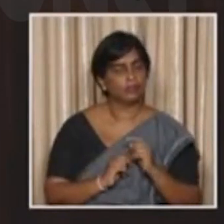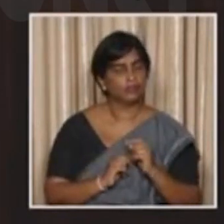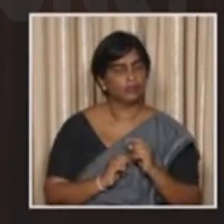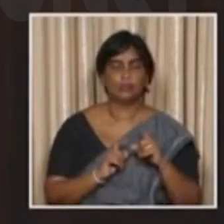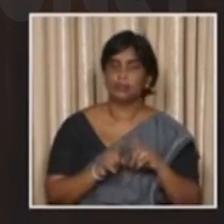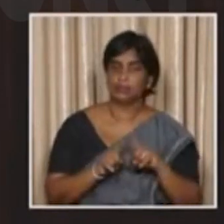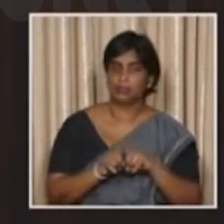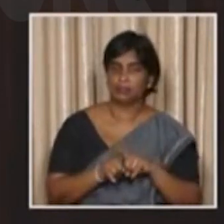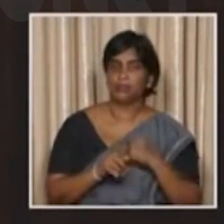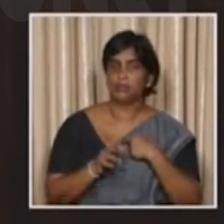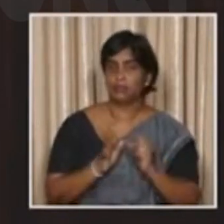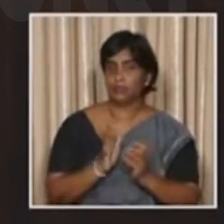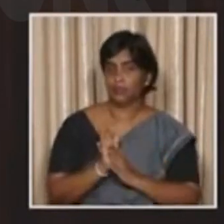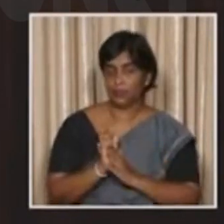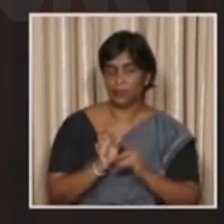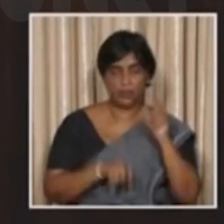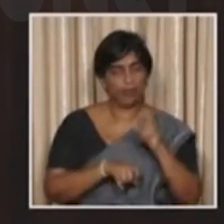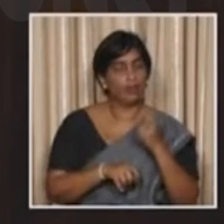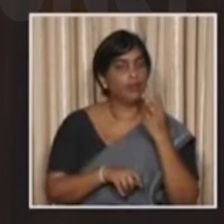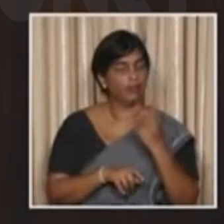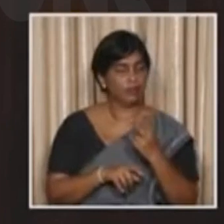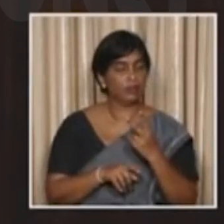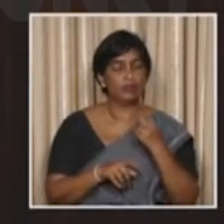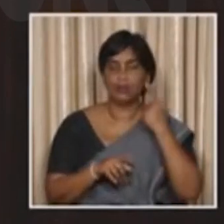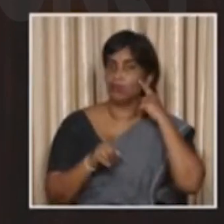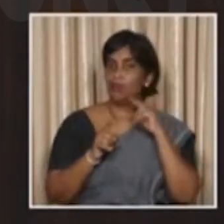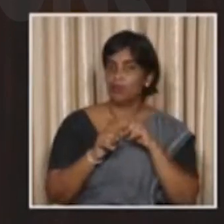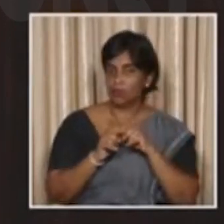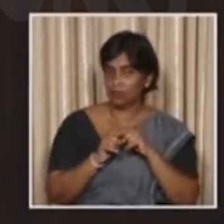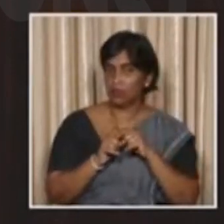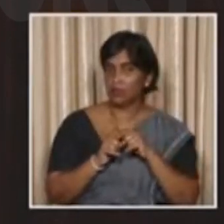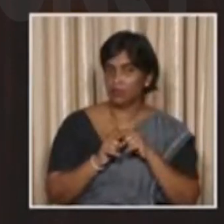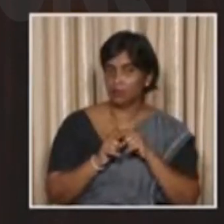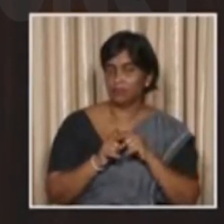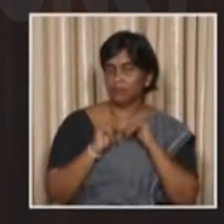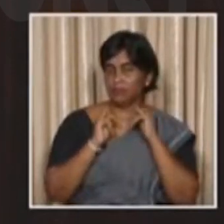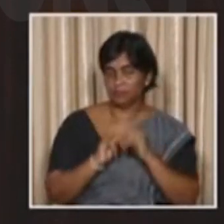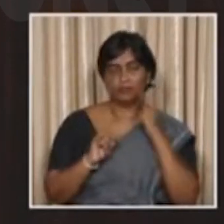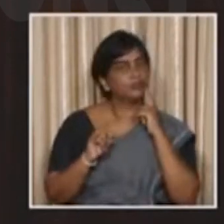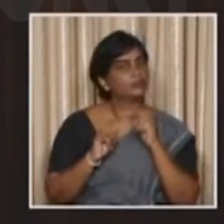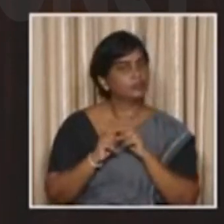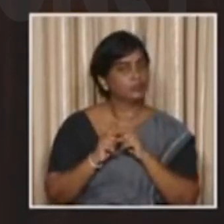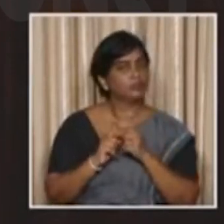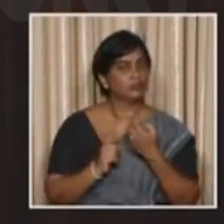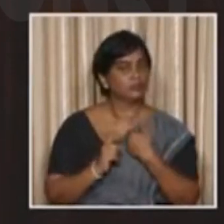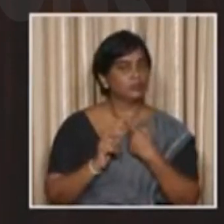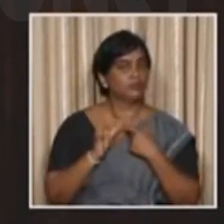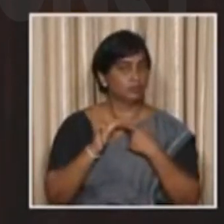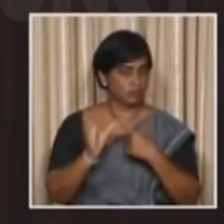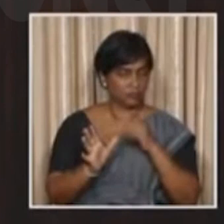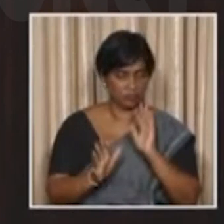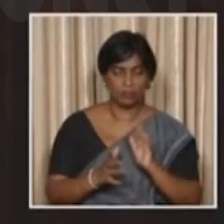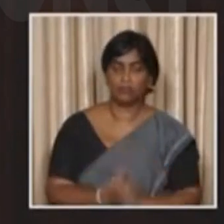සහ අප කමිටුවේ සාමාජිකයන් දෙදෙනෙක් වෙත එල්ල කරන ලද චෝදනාවක් පිළිබඳ මා පිළිතුරු සැපිය යුතු